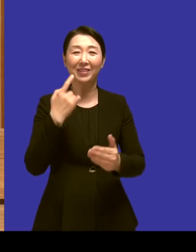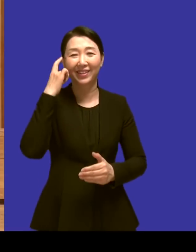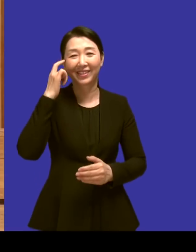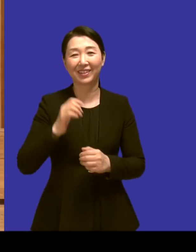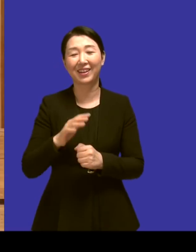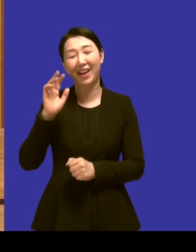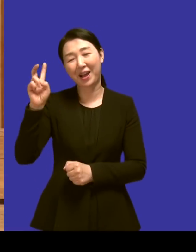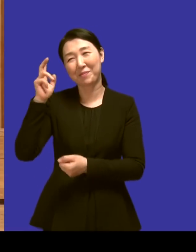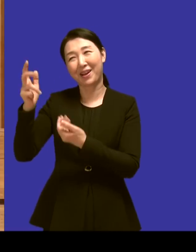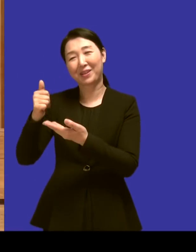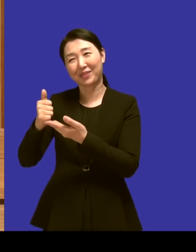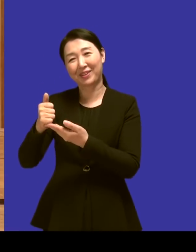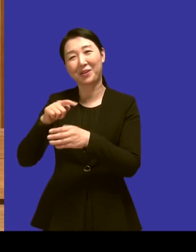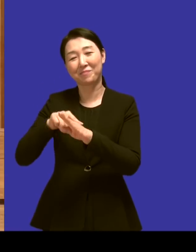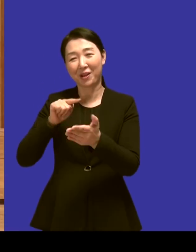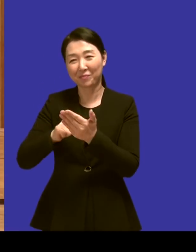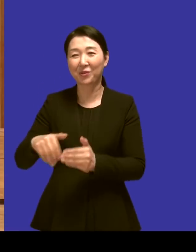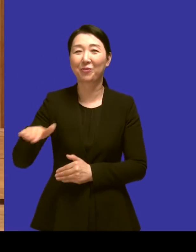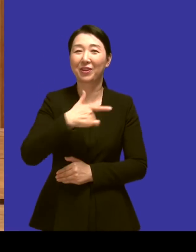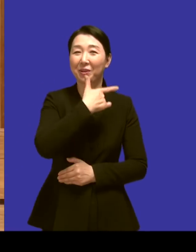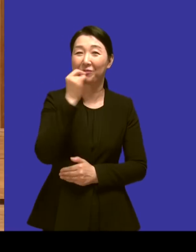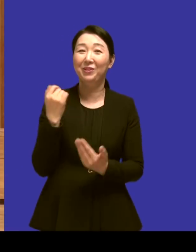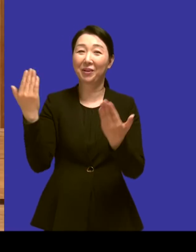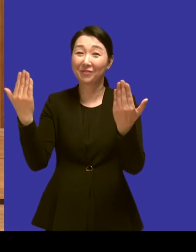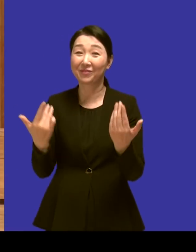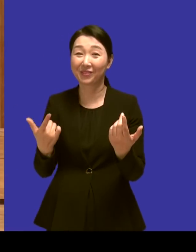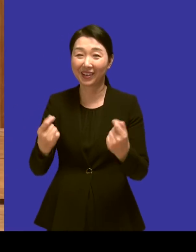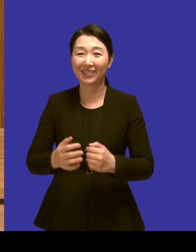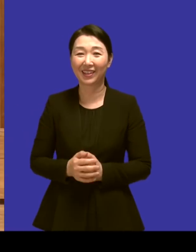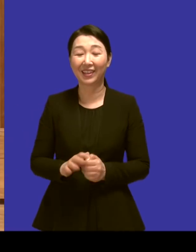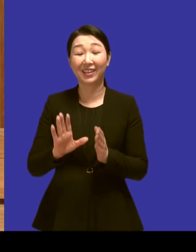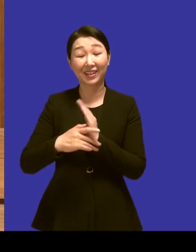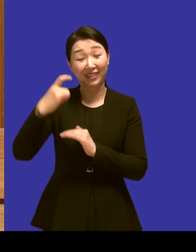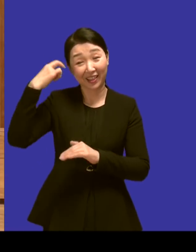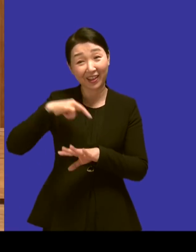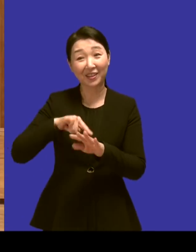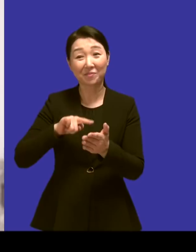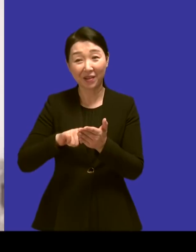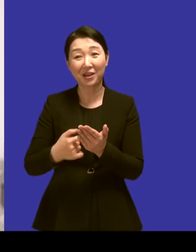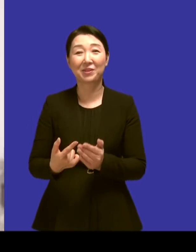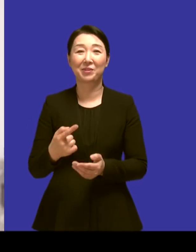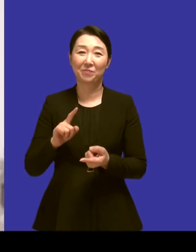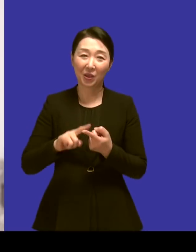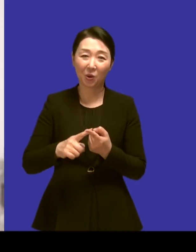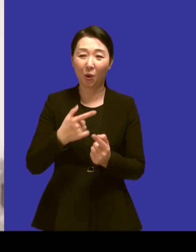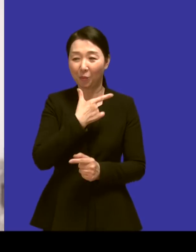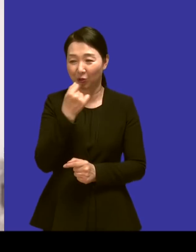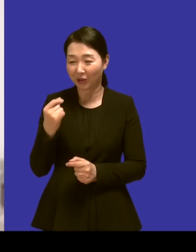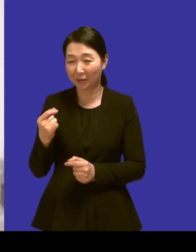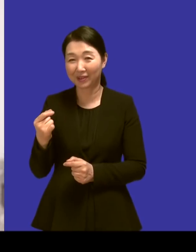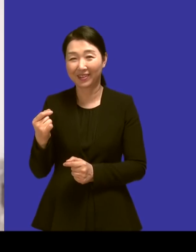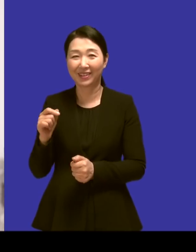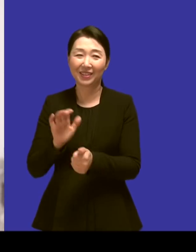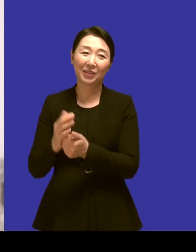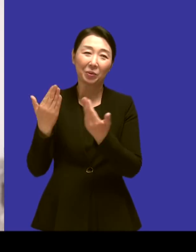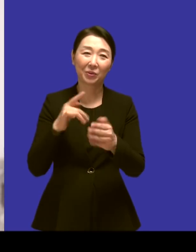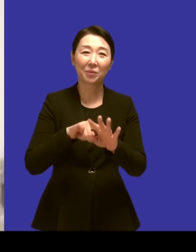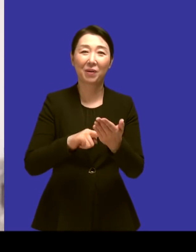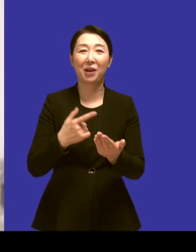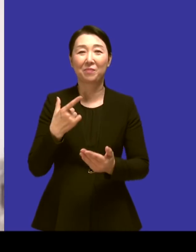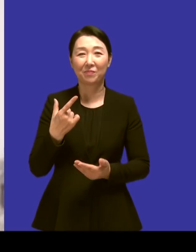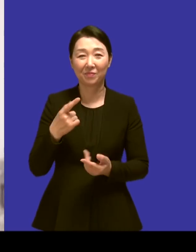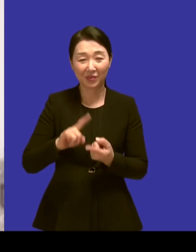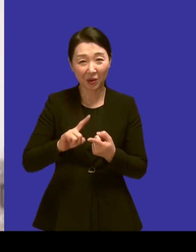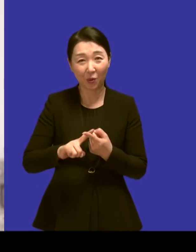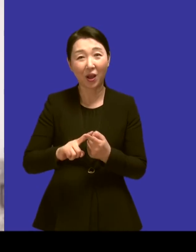아마 하나님도 그런 마음으로 우리에게 결핍을 주셨다는 생각이 듭니다. 그때 느꼈던 그 마음으로 그 부족함을 채웠던 마음으로 좋은 노래